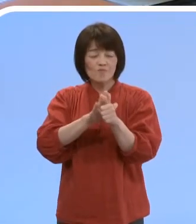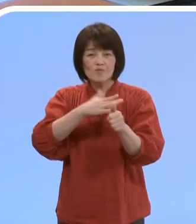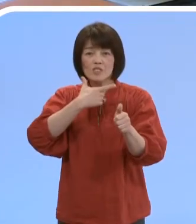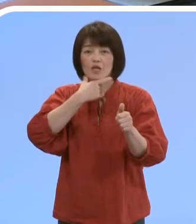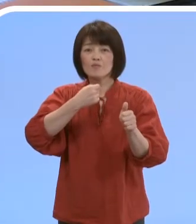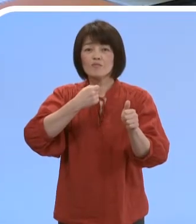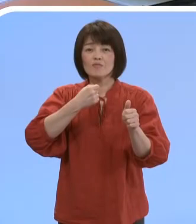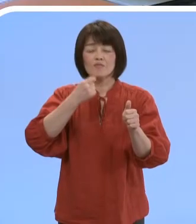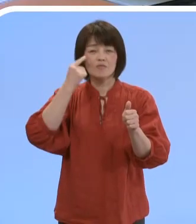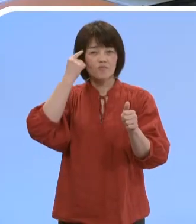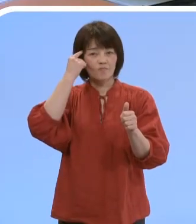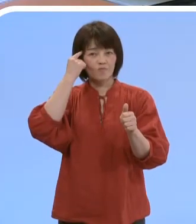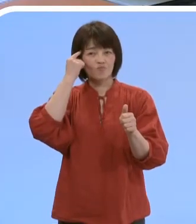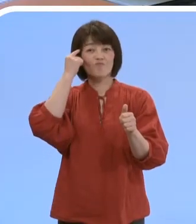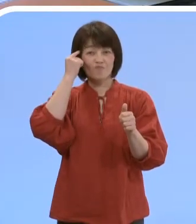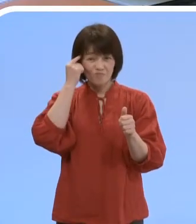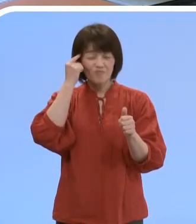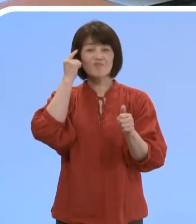なという、なんかこう、